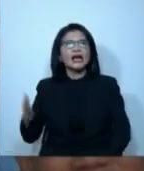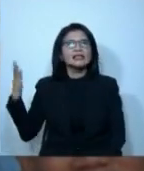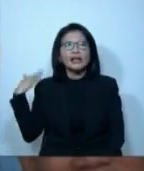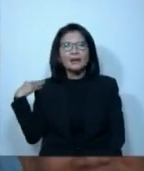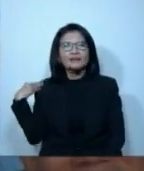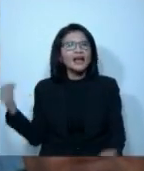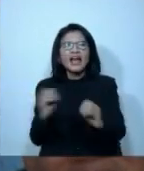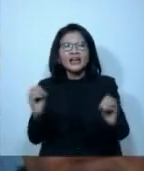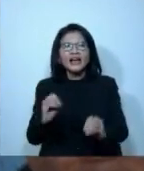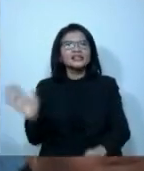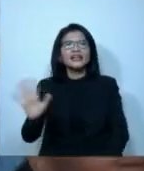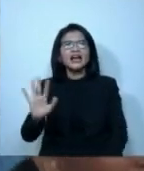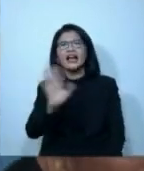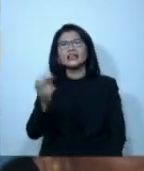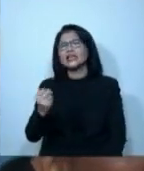Mas Anies.